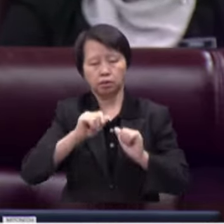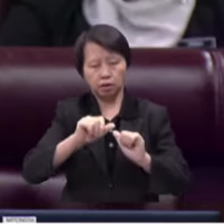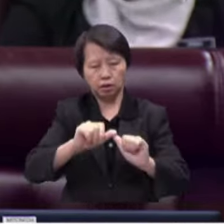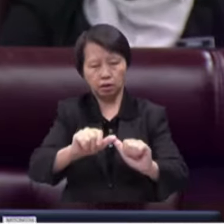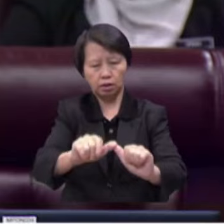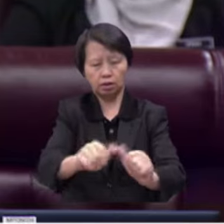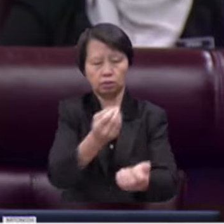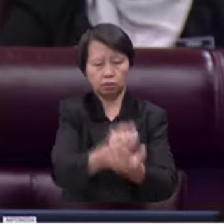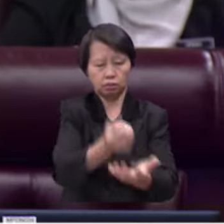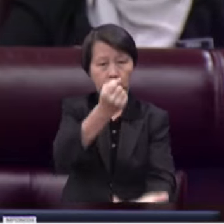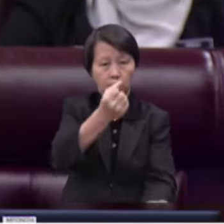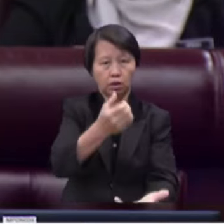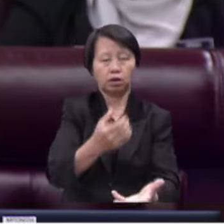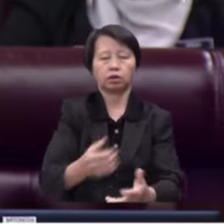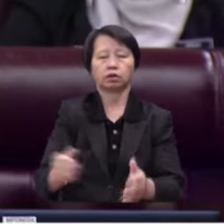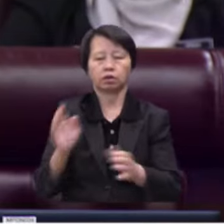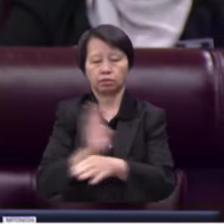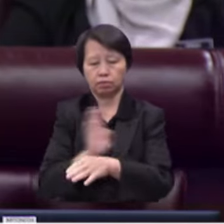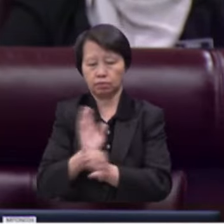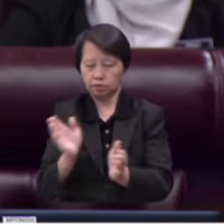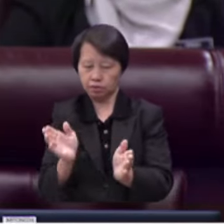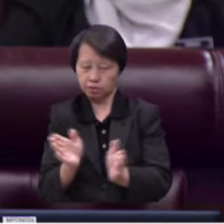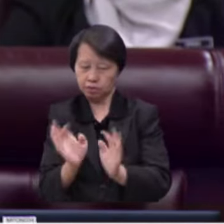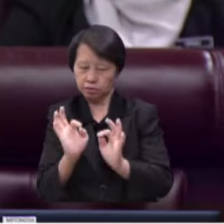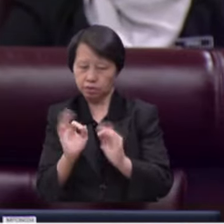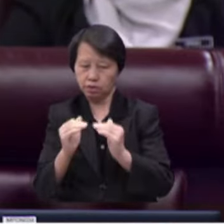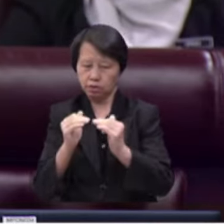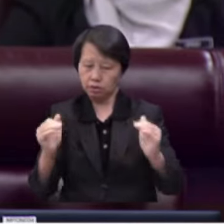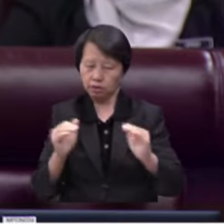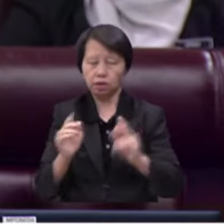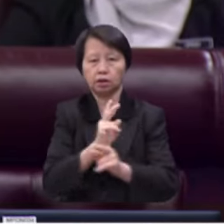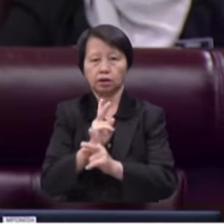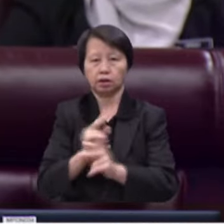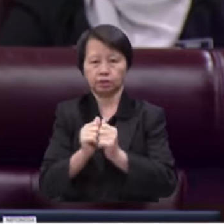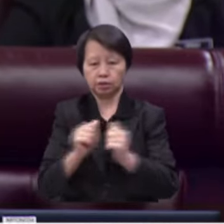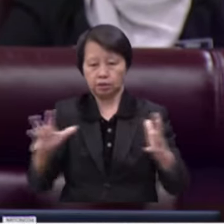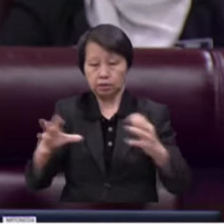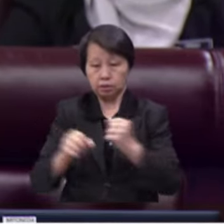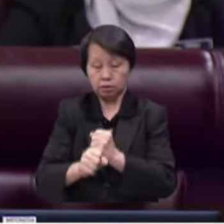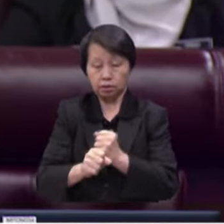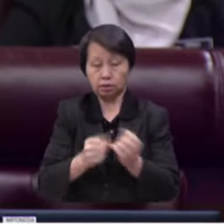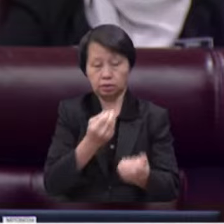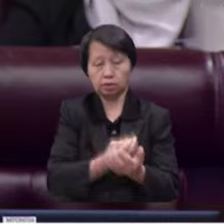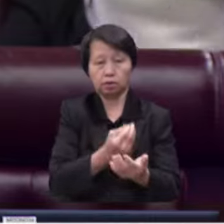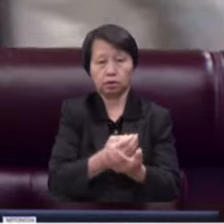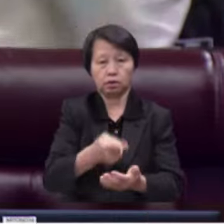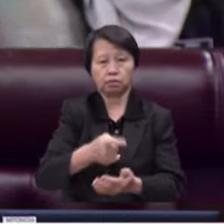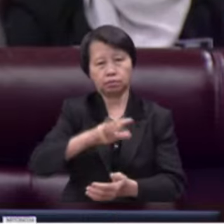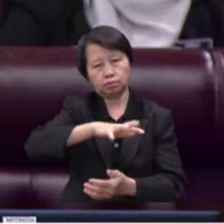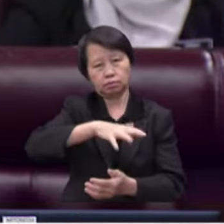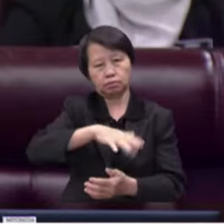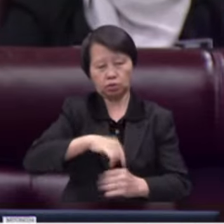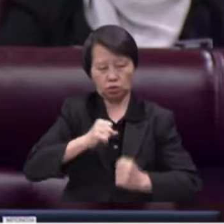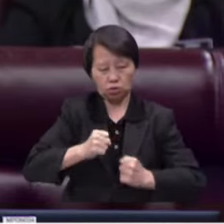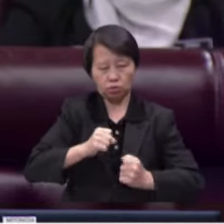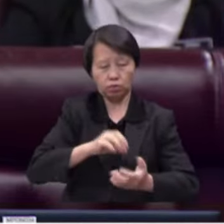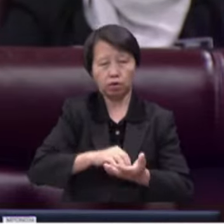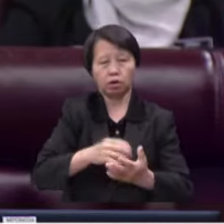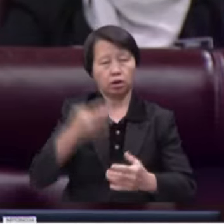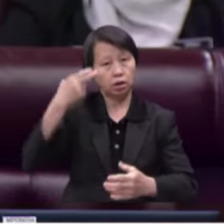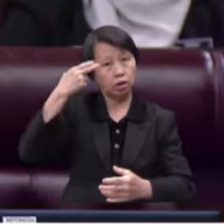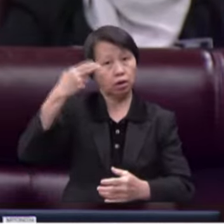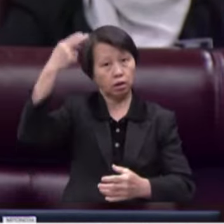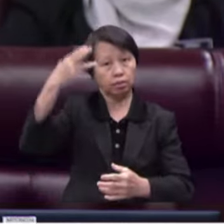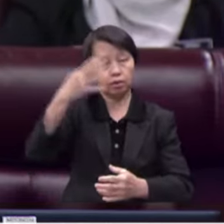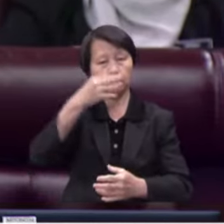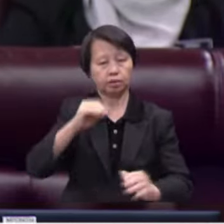fiskal dan keadaan makro ekonomi yang stabil terpelihara dengan merumus dasar fiskal dan ke sederhana yang Teguh berhemat dan